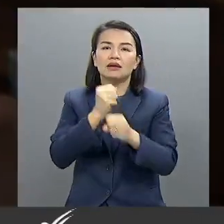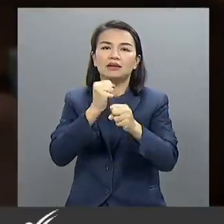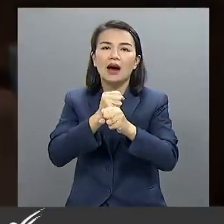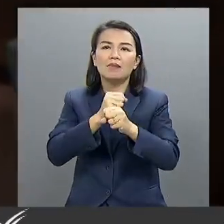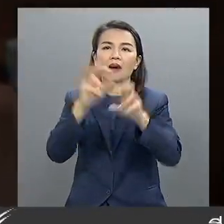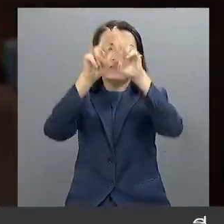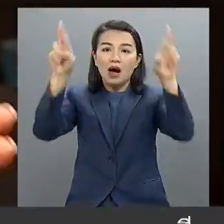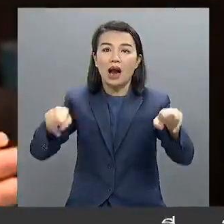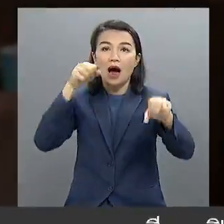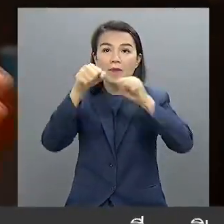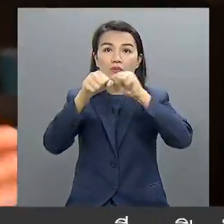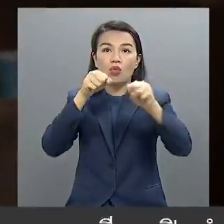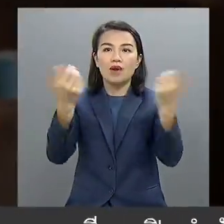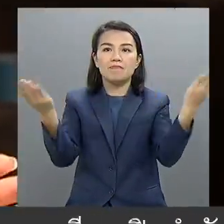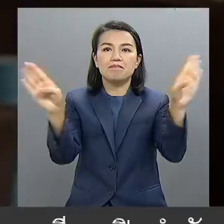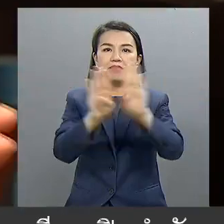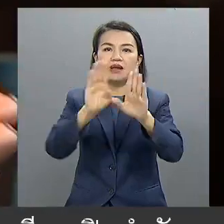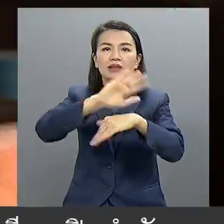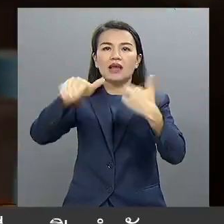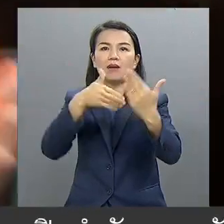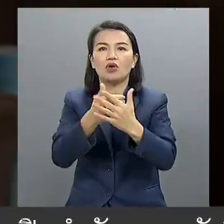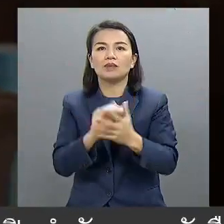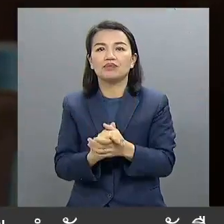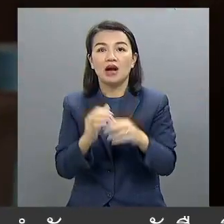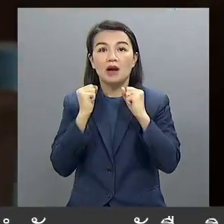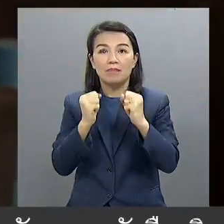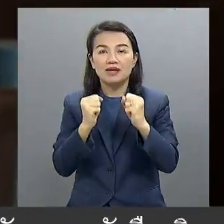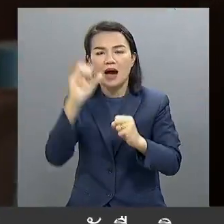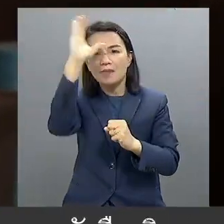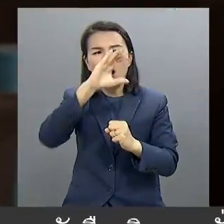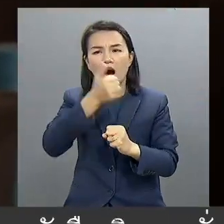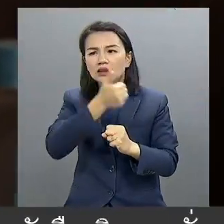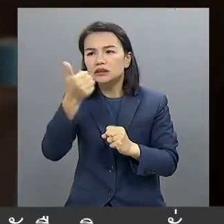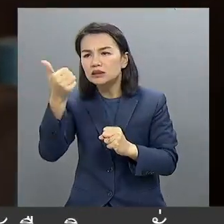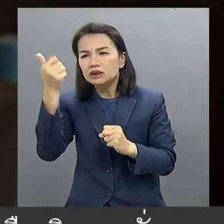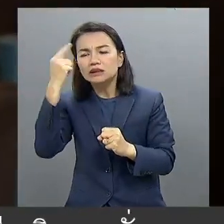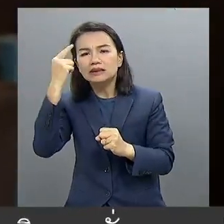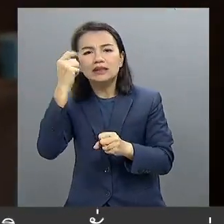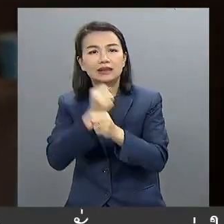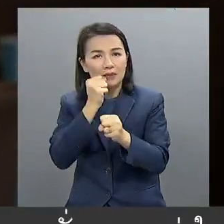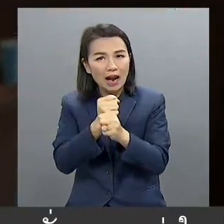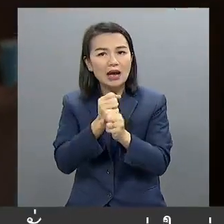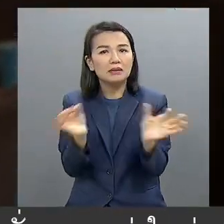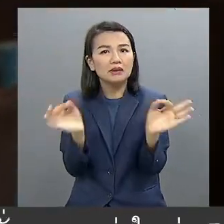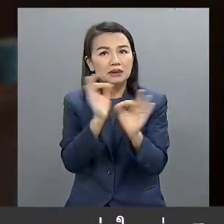ากเลยเหมือนพยายามจะหาอย่อื่นเพื่ประทั่งช่วนั้ไปก่อน ahก็เลยมา è